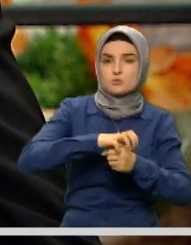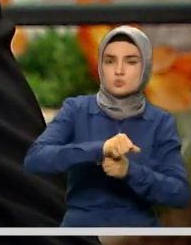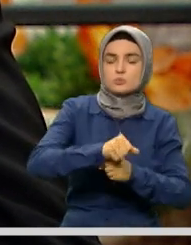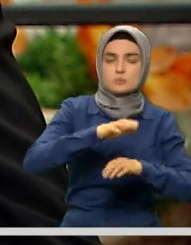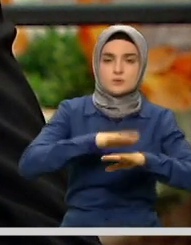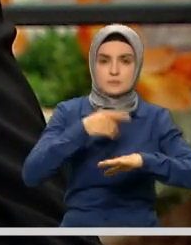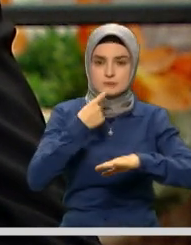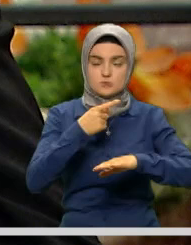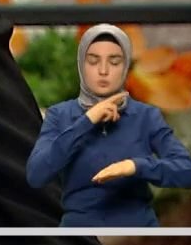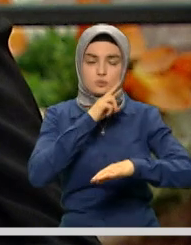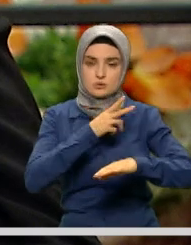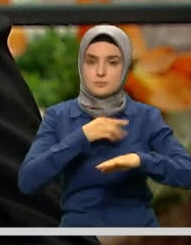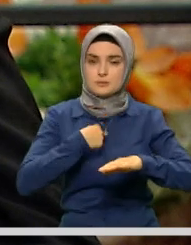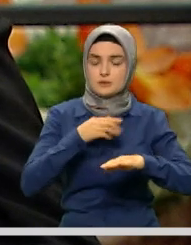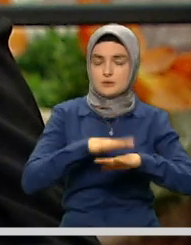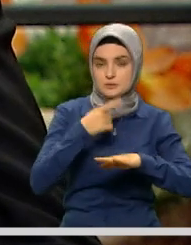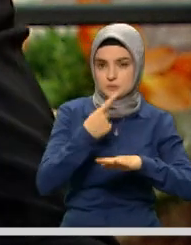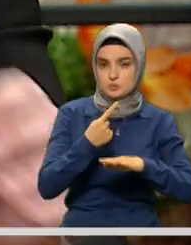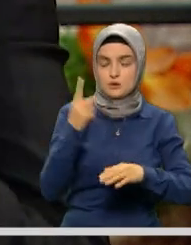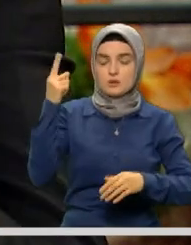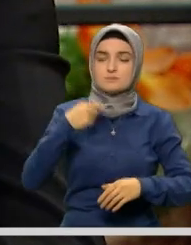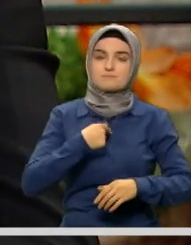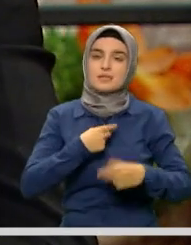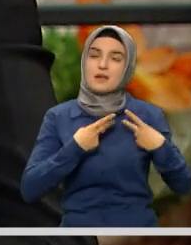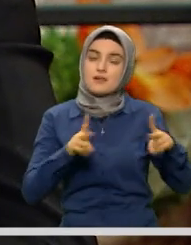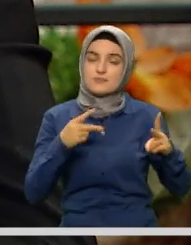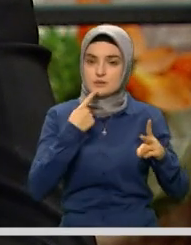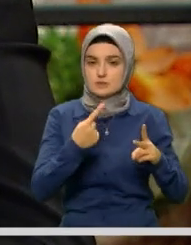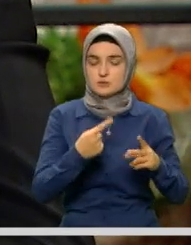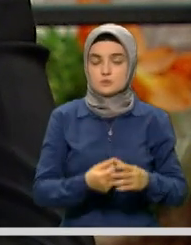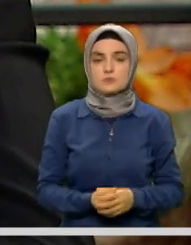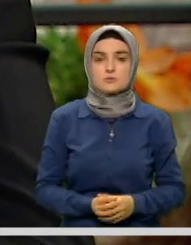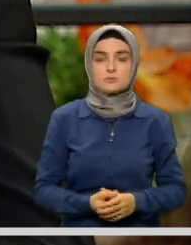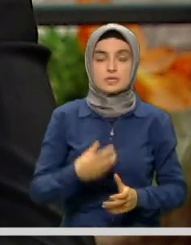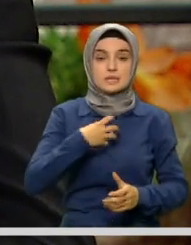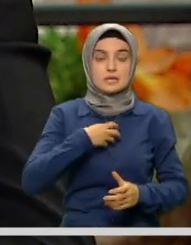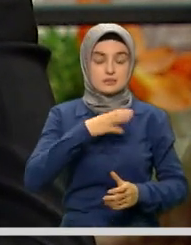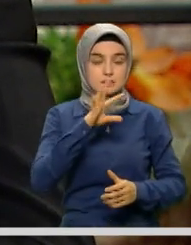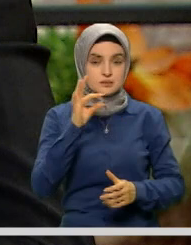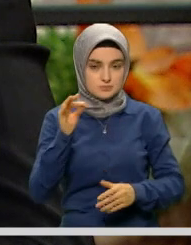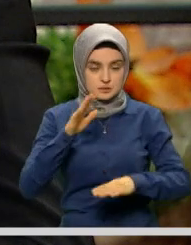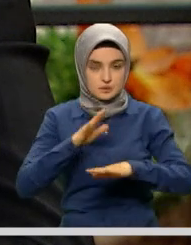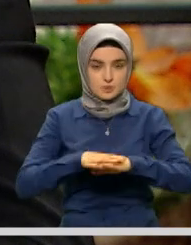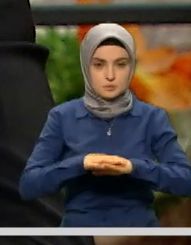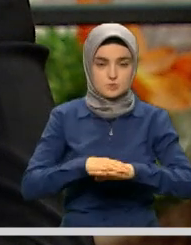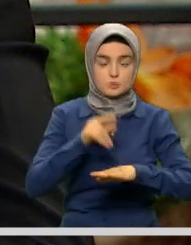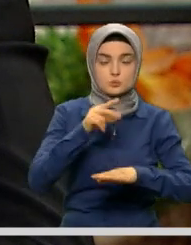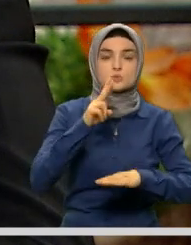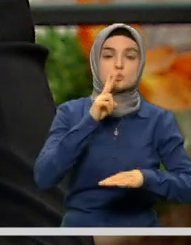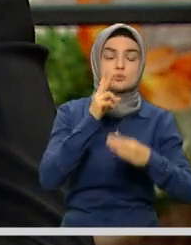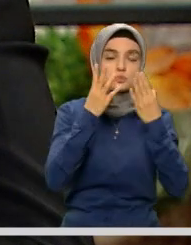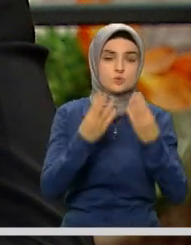işledim ve Allah'ım beni affet diyor. Yani orada kendi iradesine yaptığı, kendi iradesinin